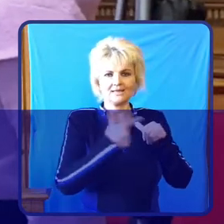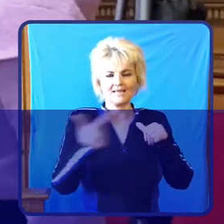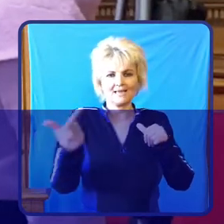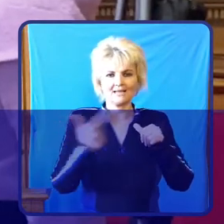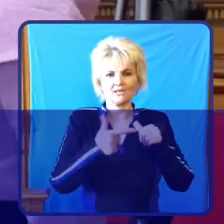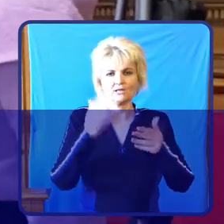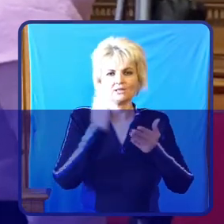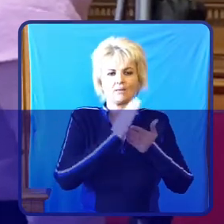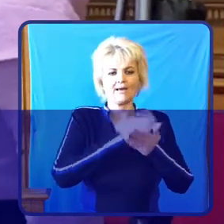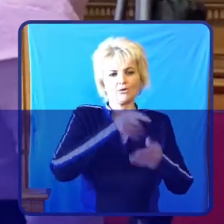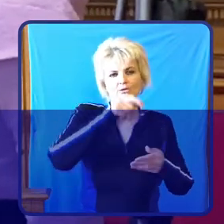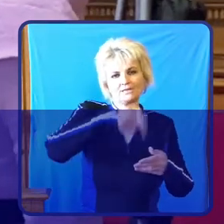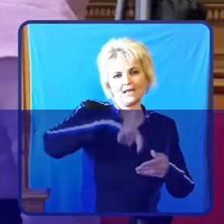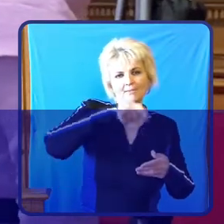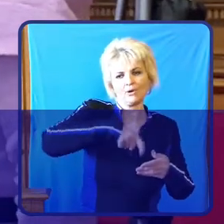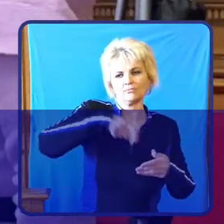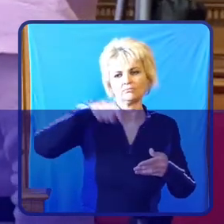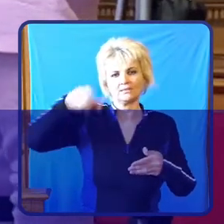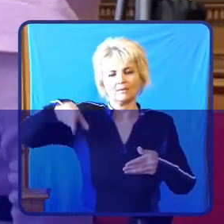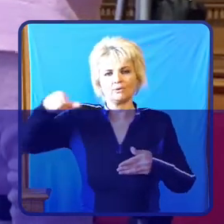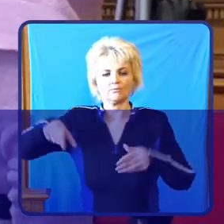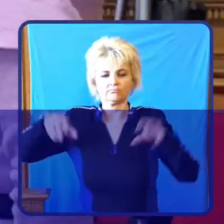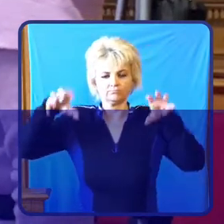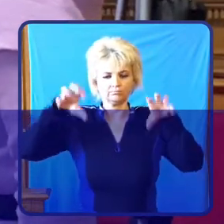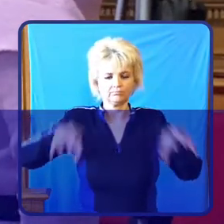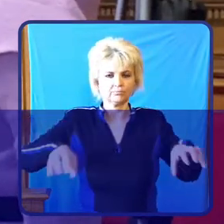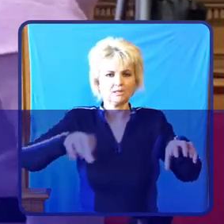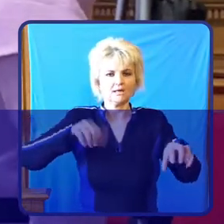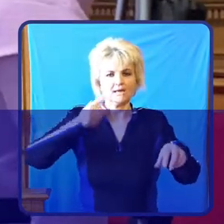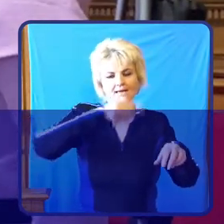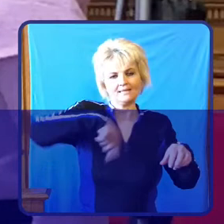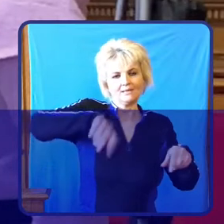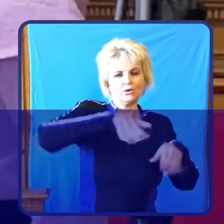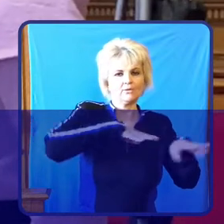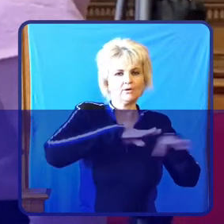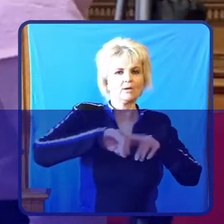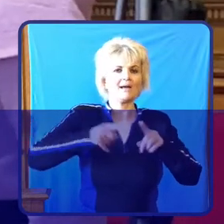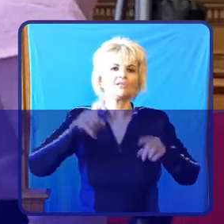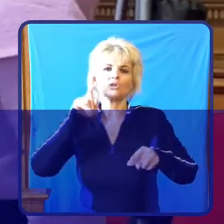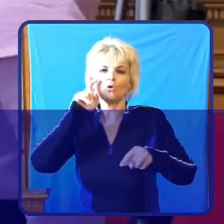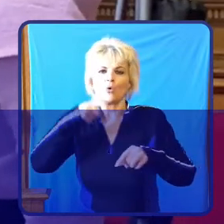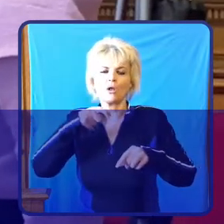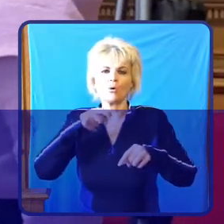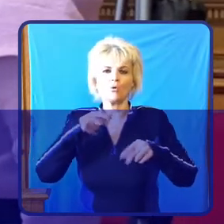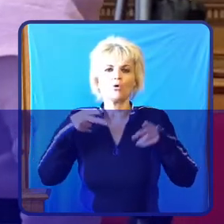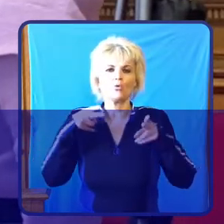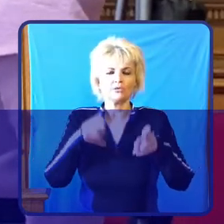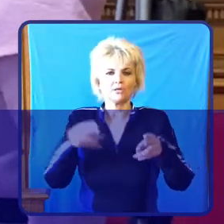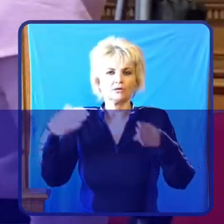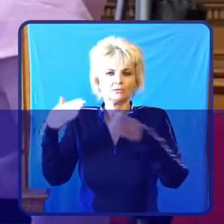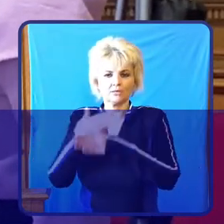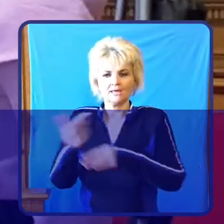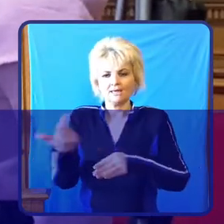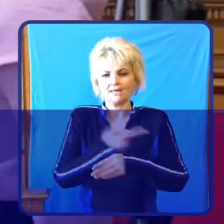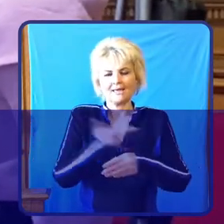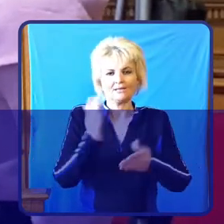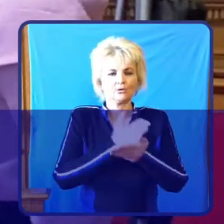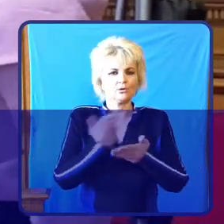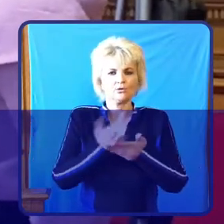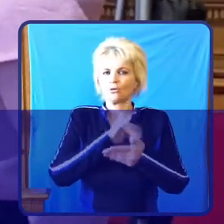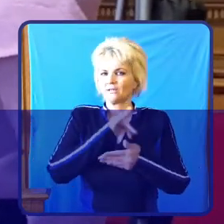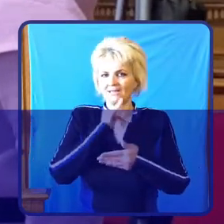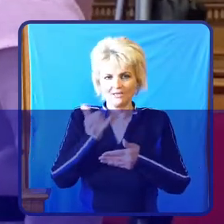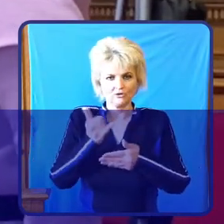szabályszerű zebra. Az egyik a körforgalomnál, a másik pedig a Holló utcai torkolatnál, és a kettő között semmi, miközben pont középen van a